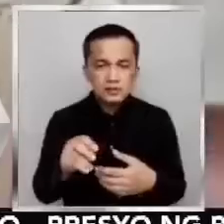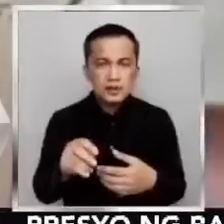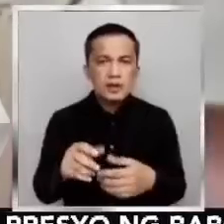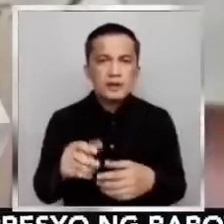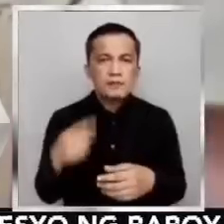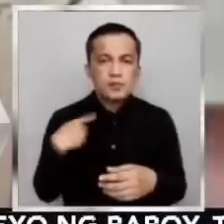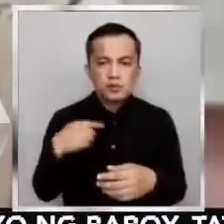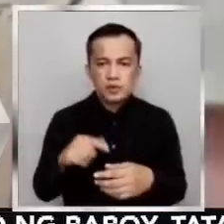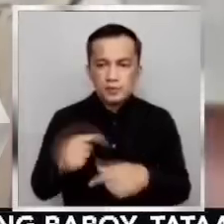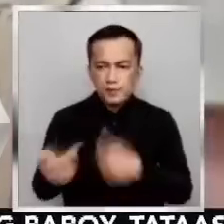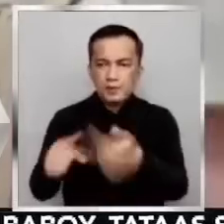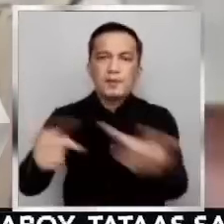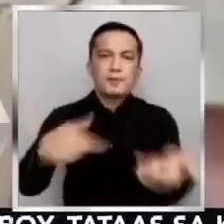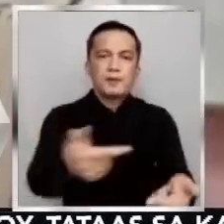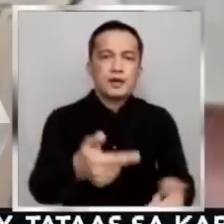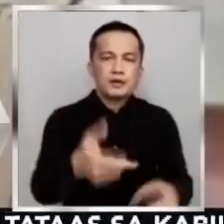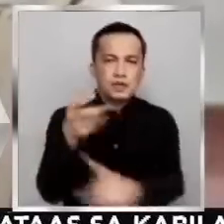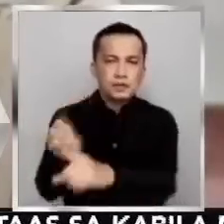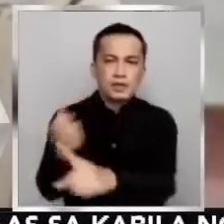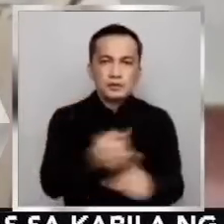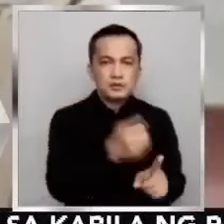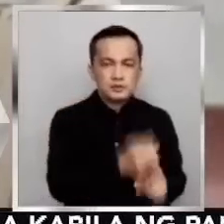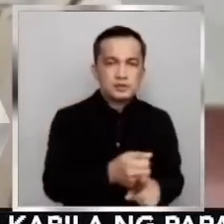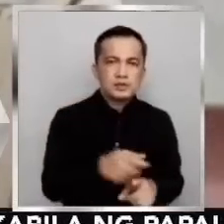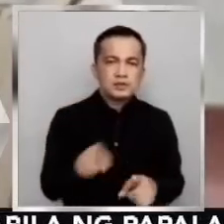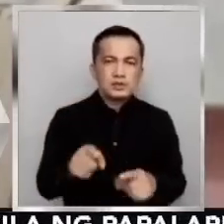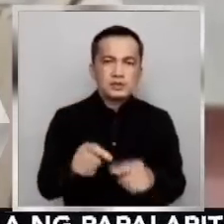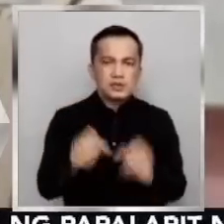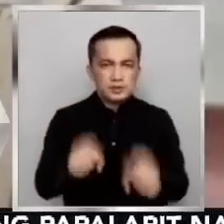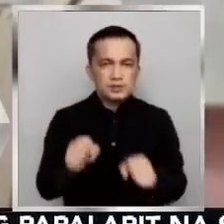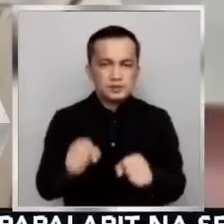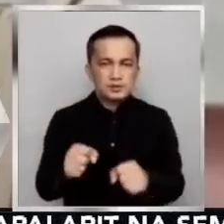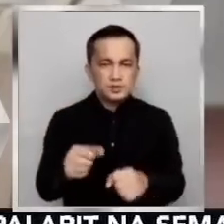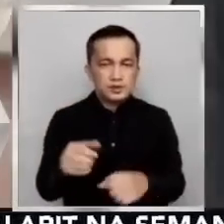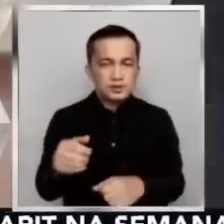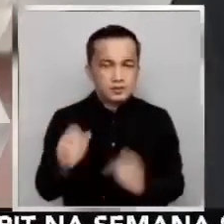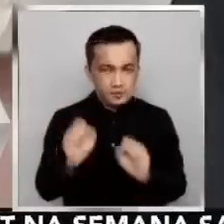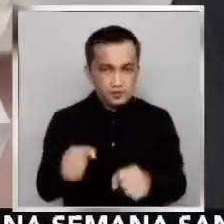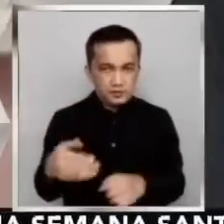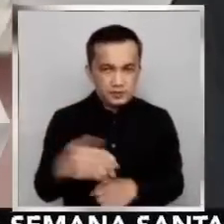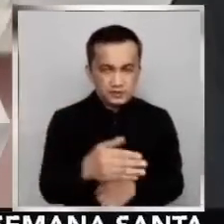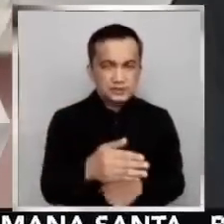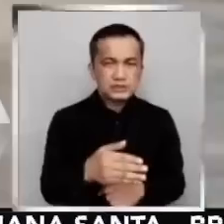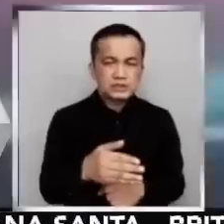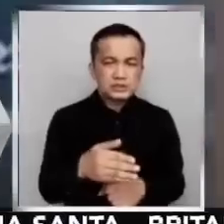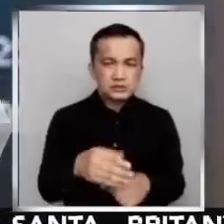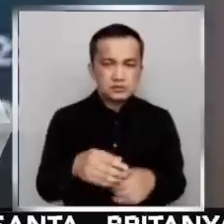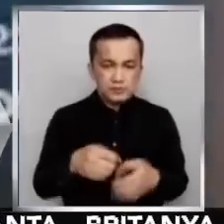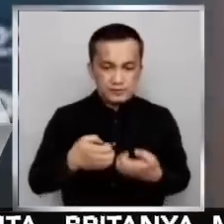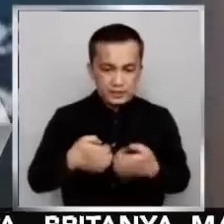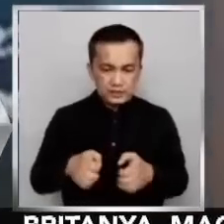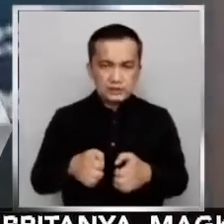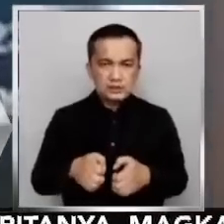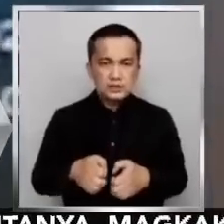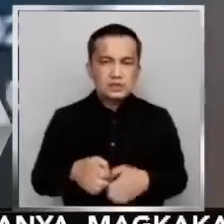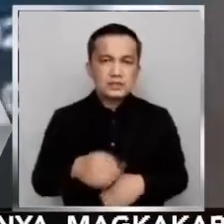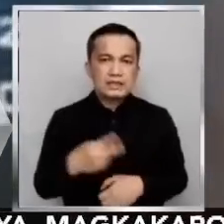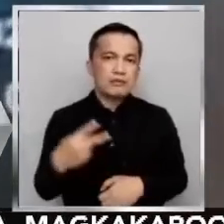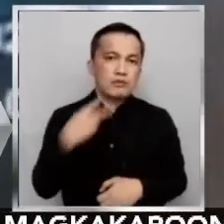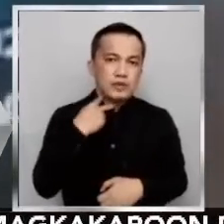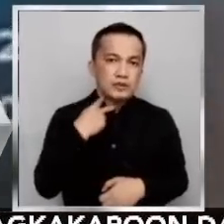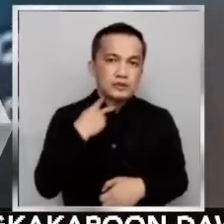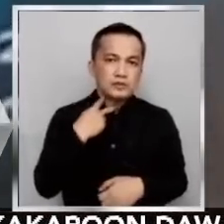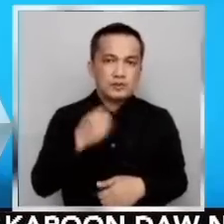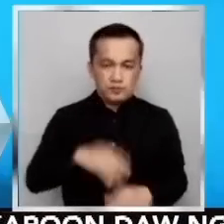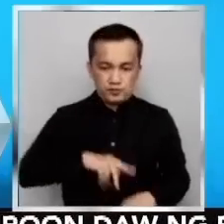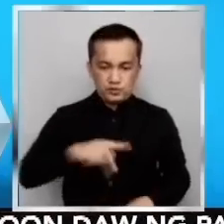Nga maapektuhan yung, shall we say, yung ability ng fish to lay eggs, nababaog ang isda. Sabi ng kumpanyang may-ari ng